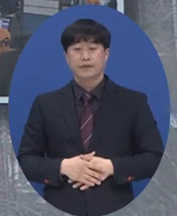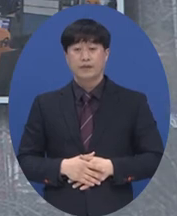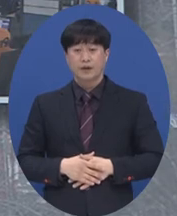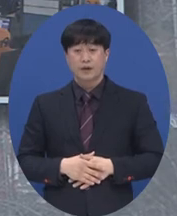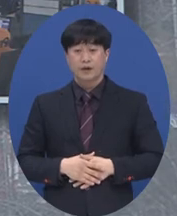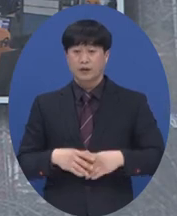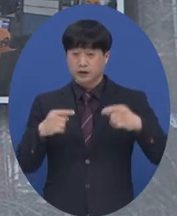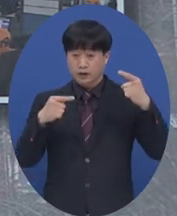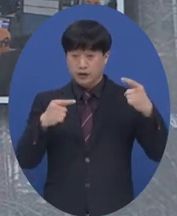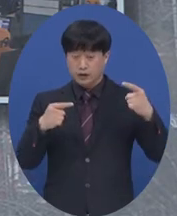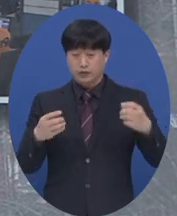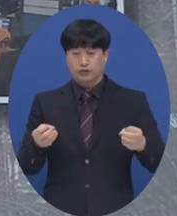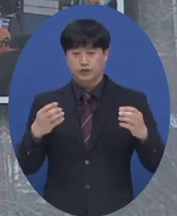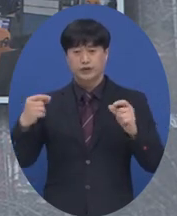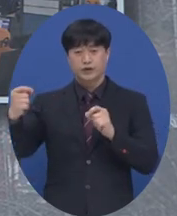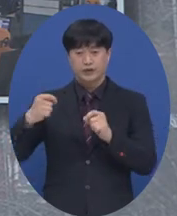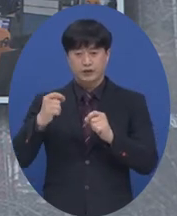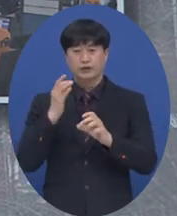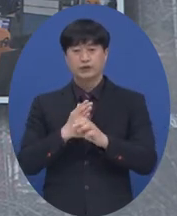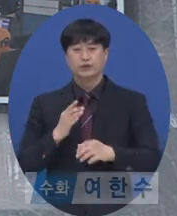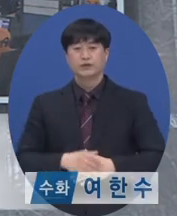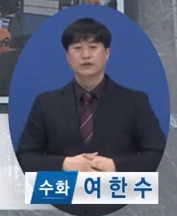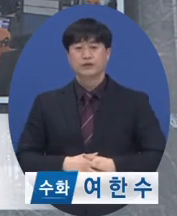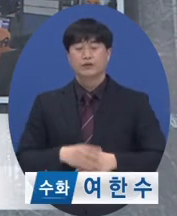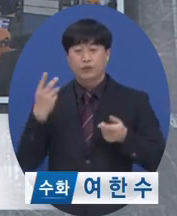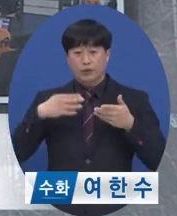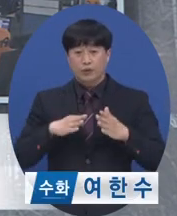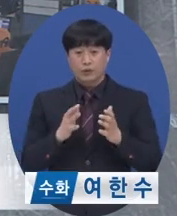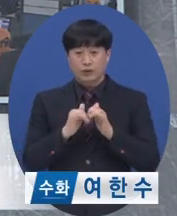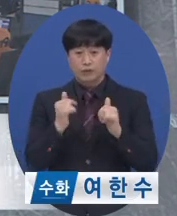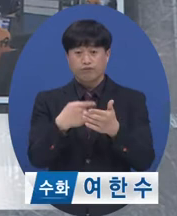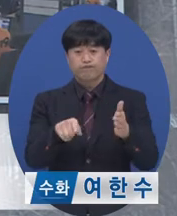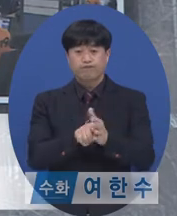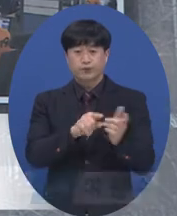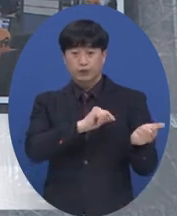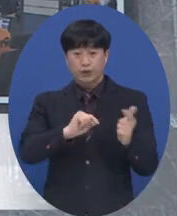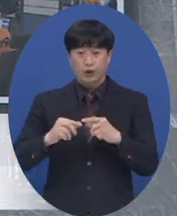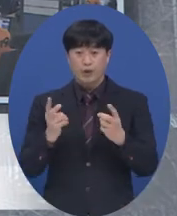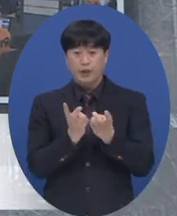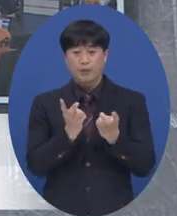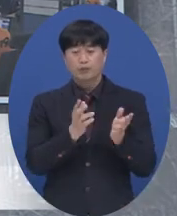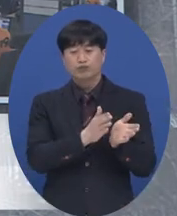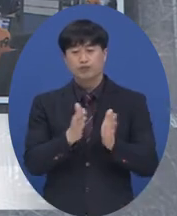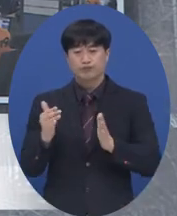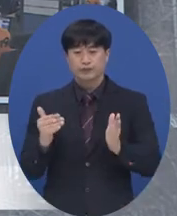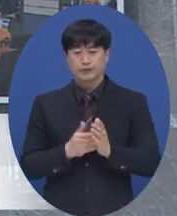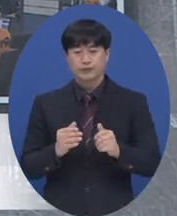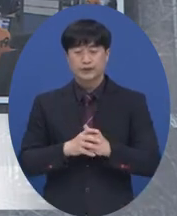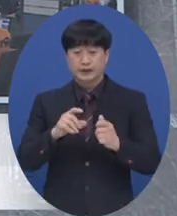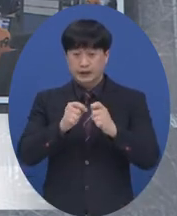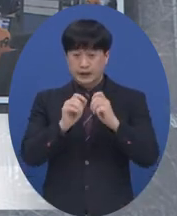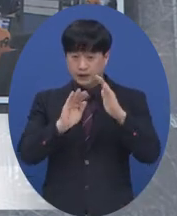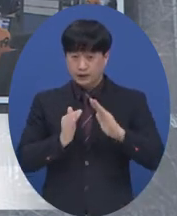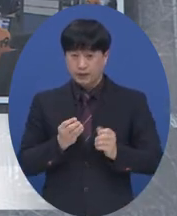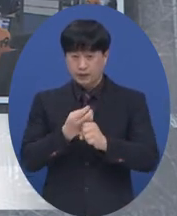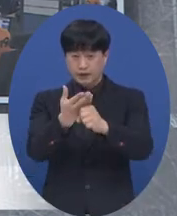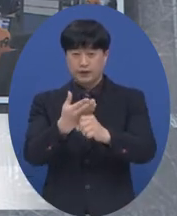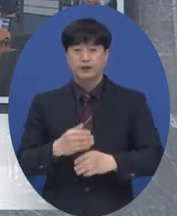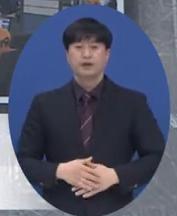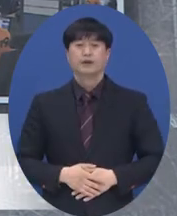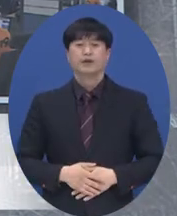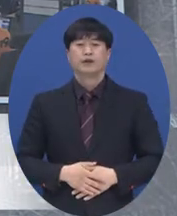신축 년 설 명절이 다가 왔습니다 경기도는 도민을 위해 각종 대책을 마련 했는데요 자세한 내용